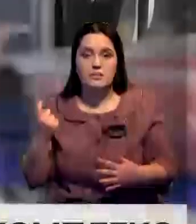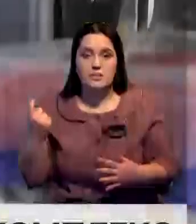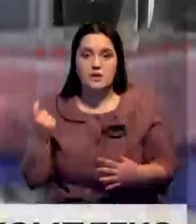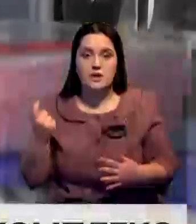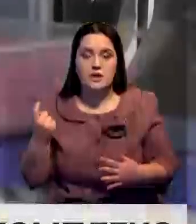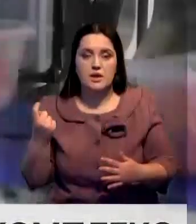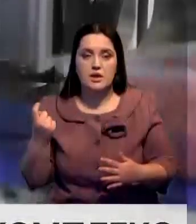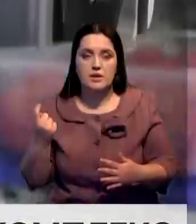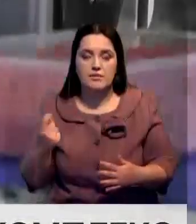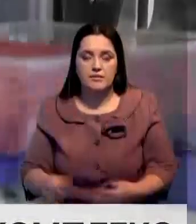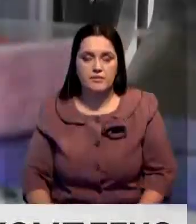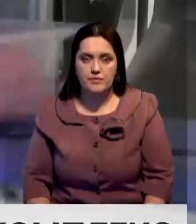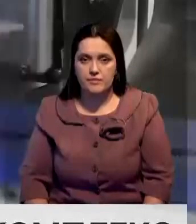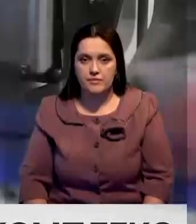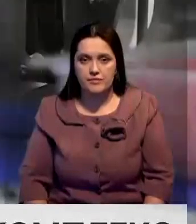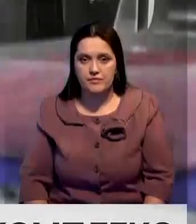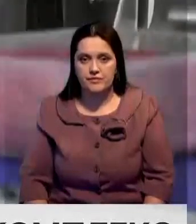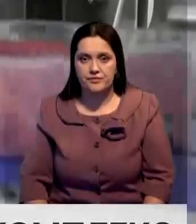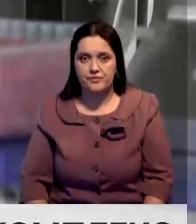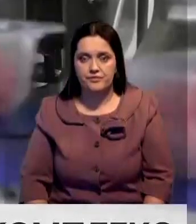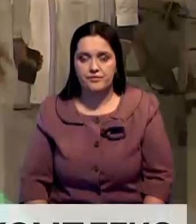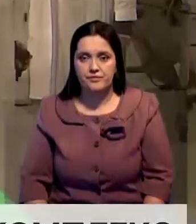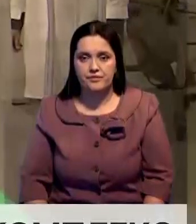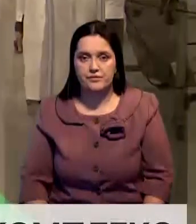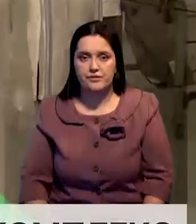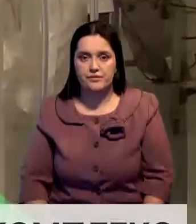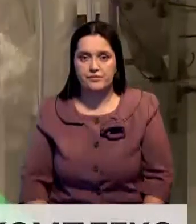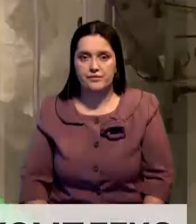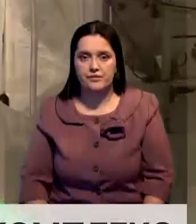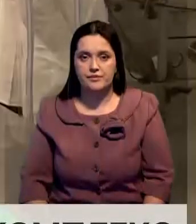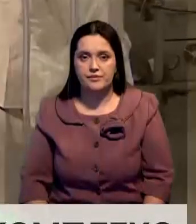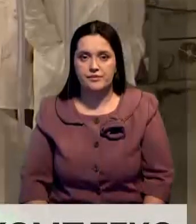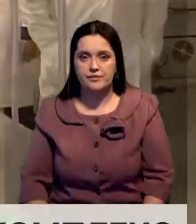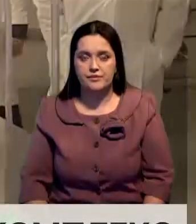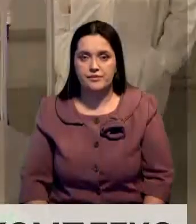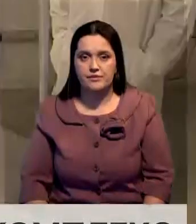предприятие пшеницу и кукурузу. Гафу Уали, Эдуард Кон, Хабар 24, Алматинская область.